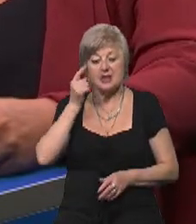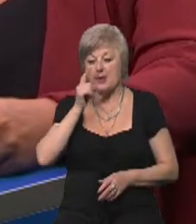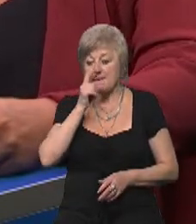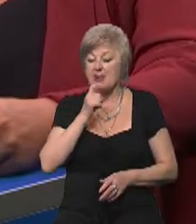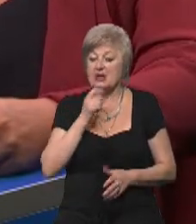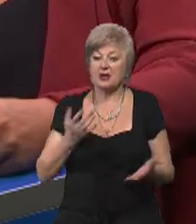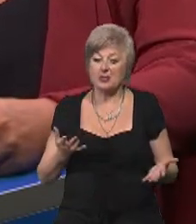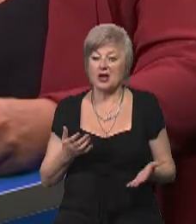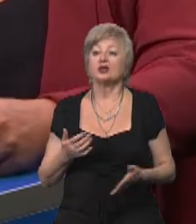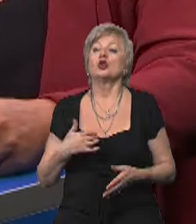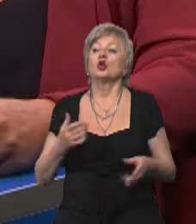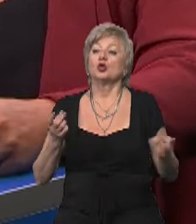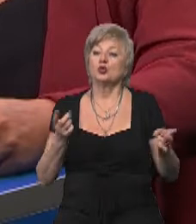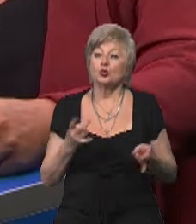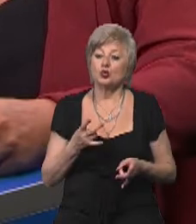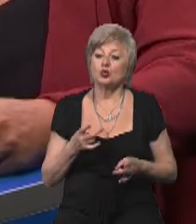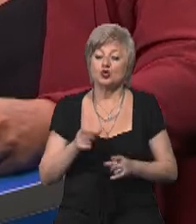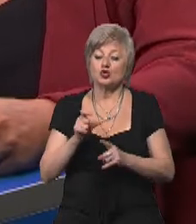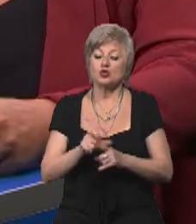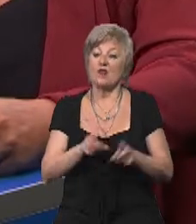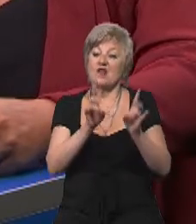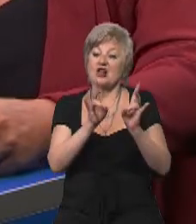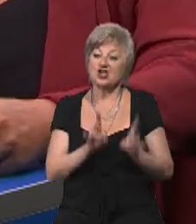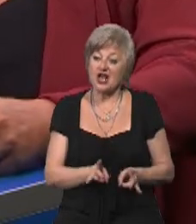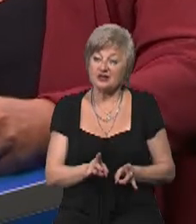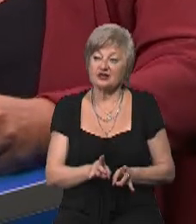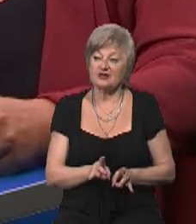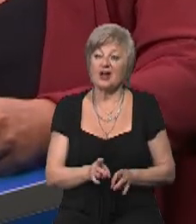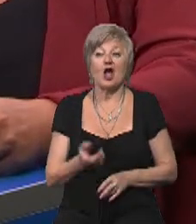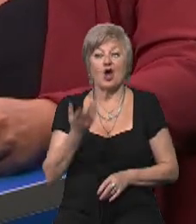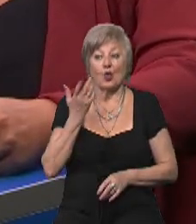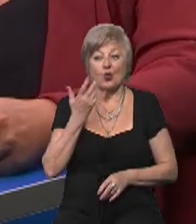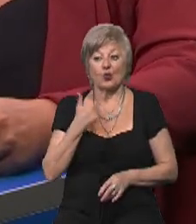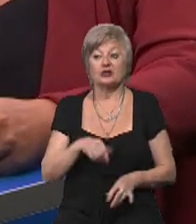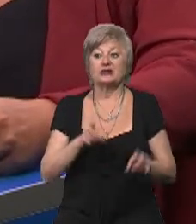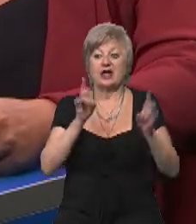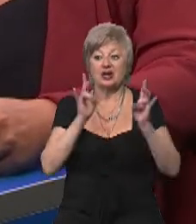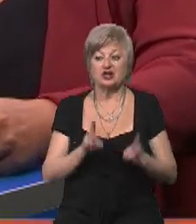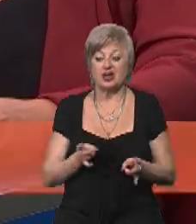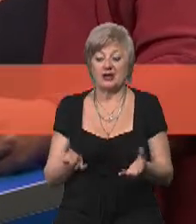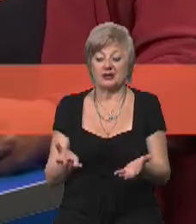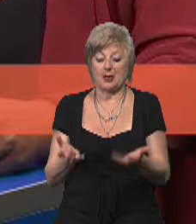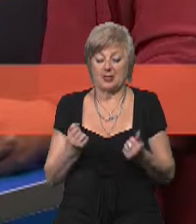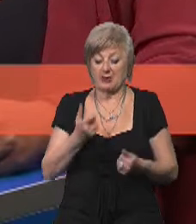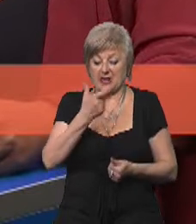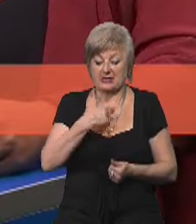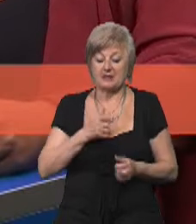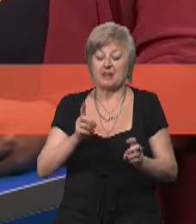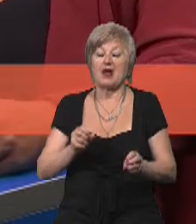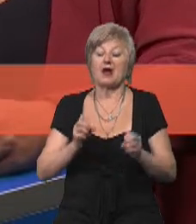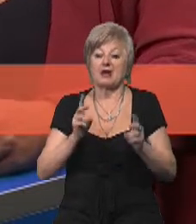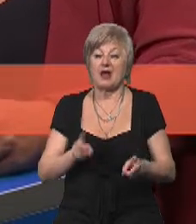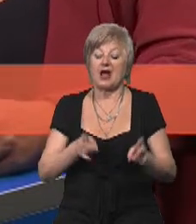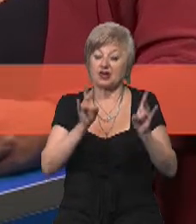ми уникали слова «жертва», тому що саме коли жертва сприймає себе як жертву, то їй